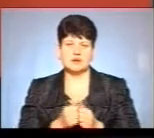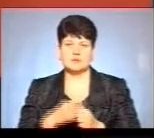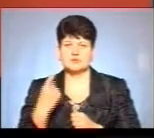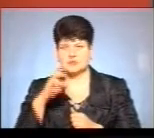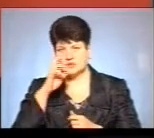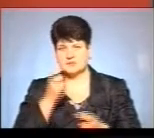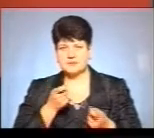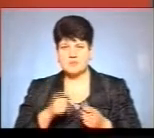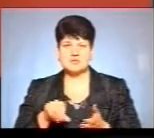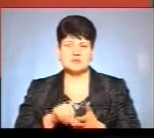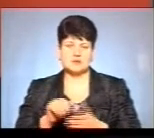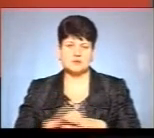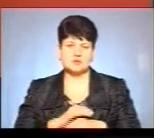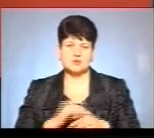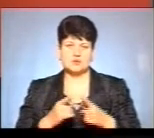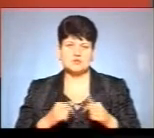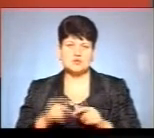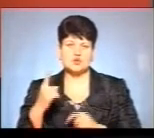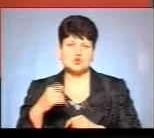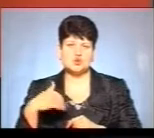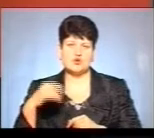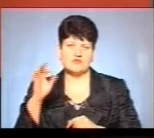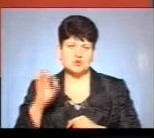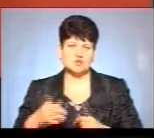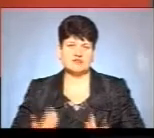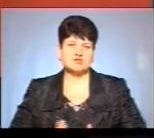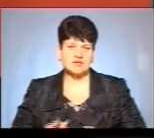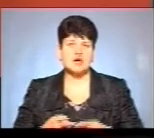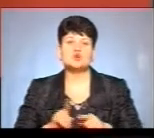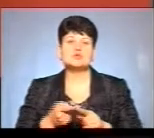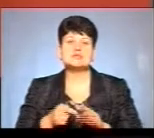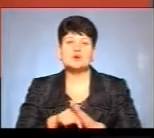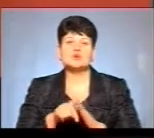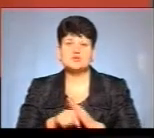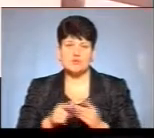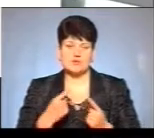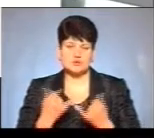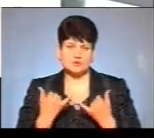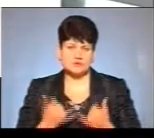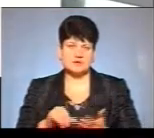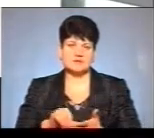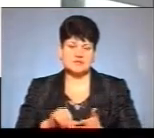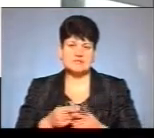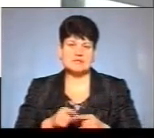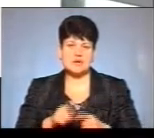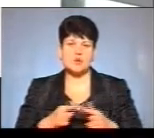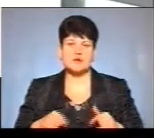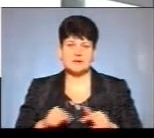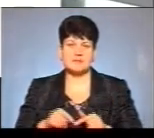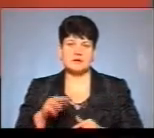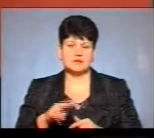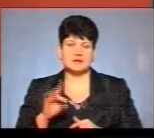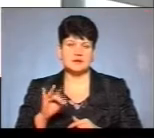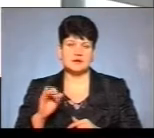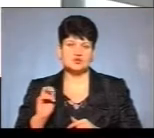представники благодійної організації «100% життя». Що це означає, говоритимемо сьогодні з представницею цієї організації Мар'яною